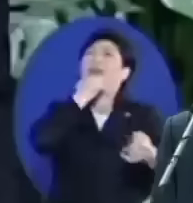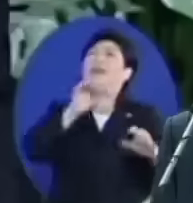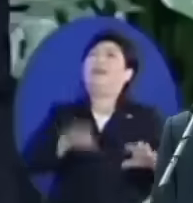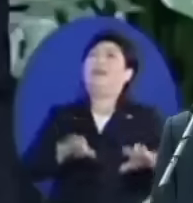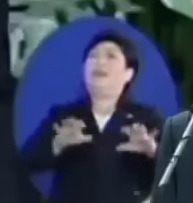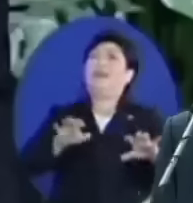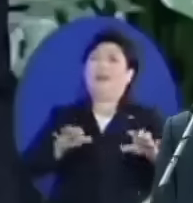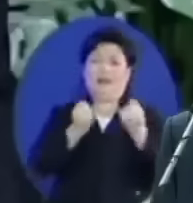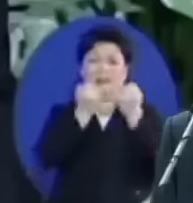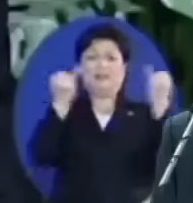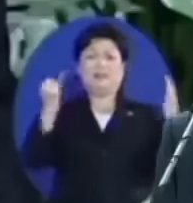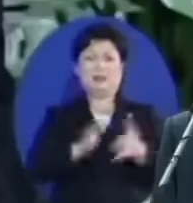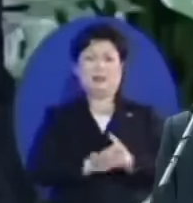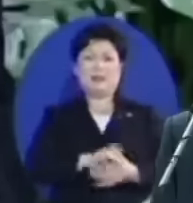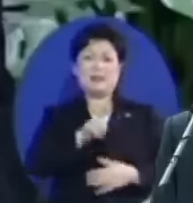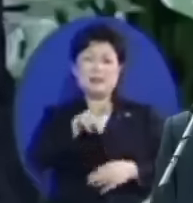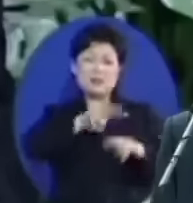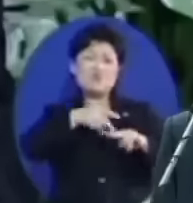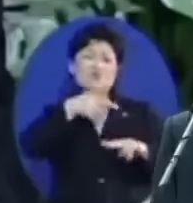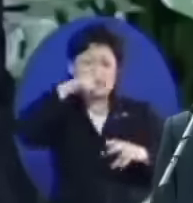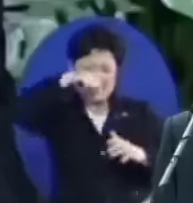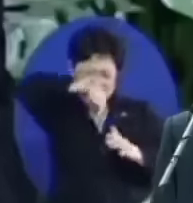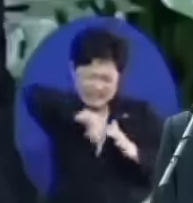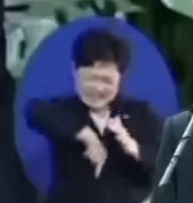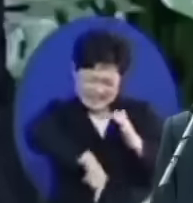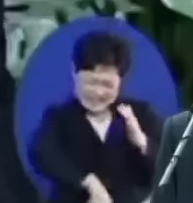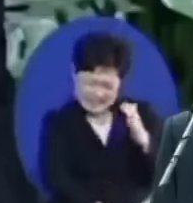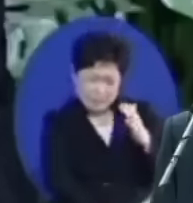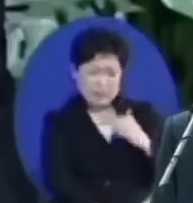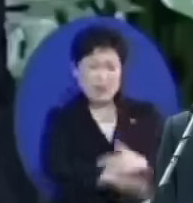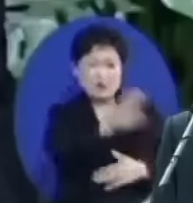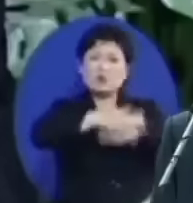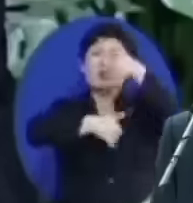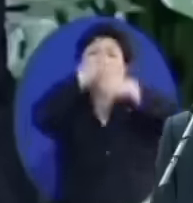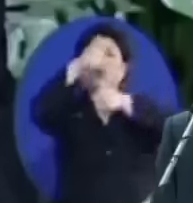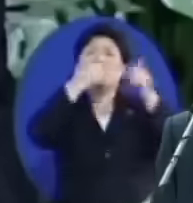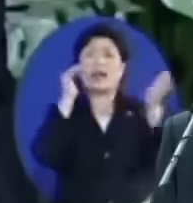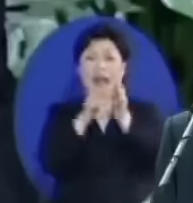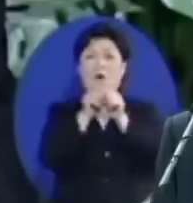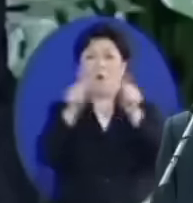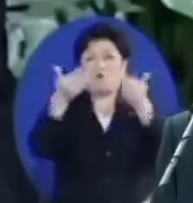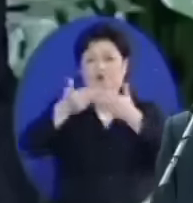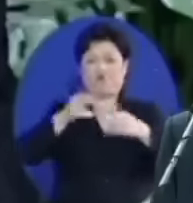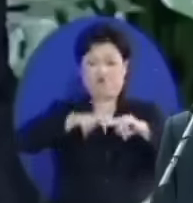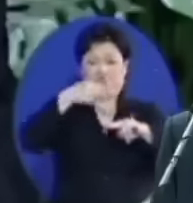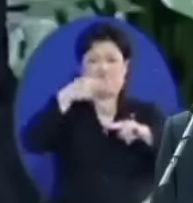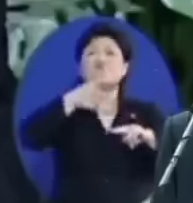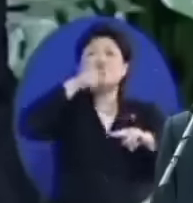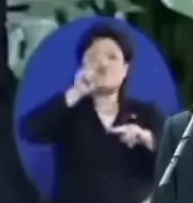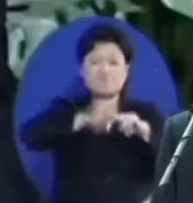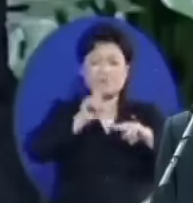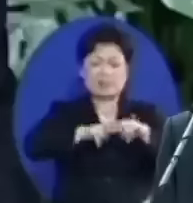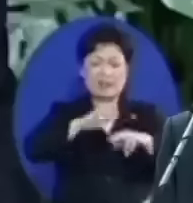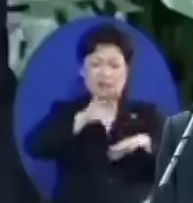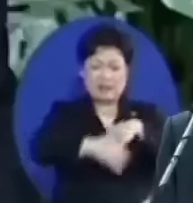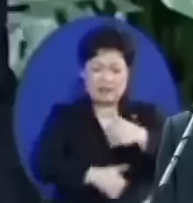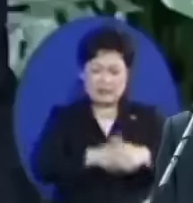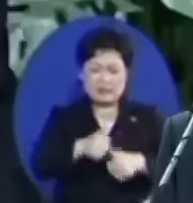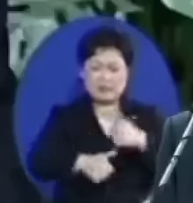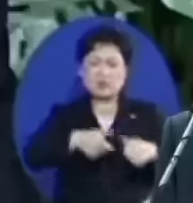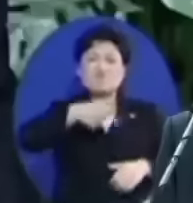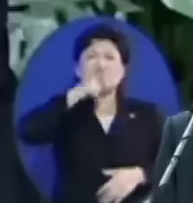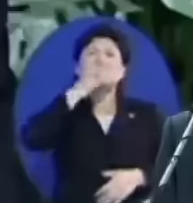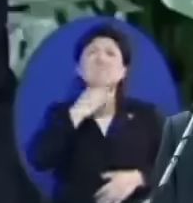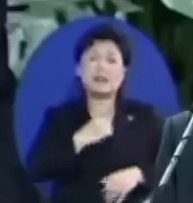웃으면서 여자가 이 우물이 얼마나 깊은지 압니까? 우리 조상 야곱이 준 우물로서 그 자녀들이 여기서 물을 마셨는데